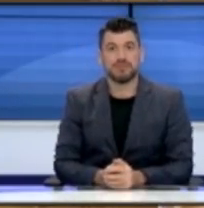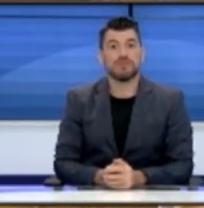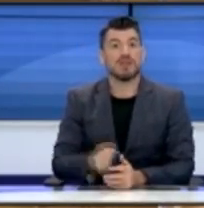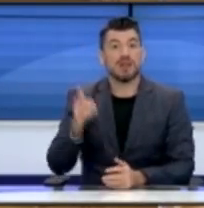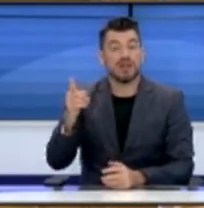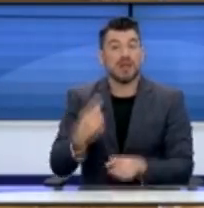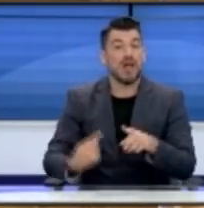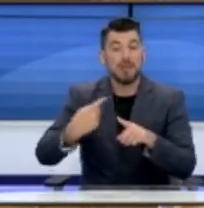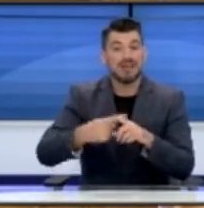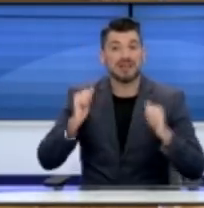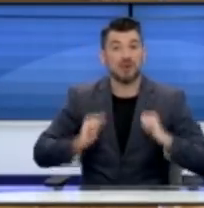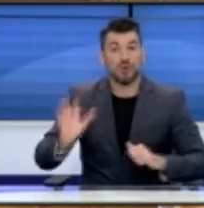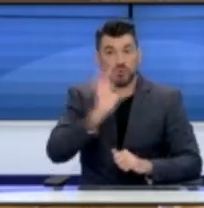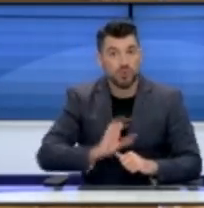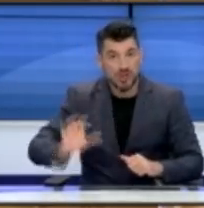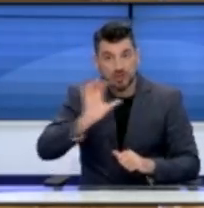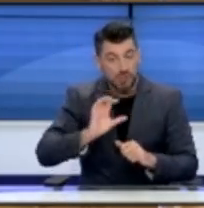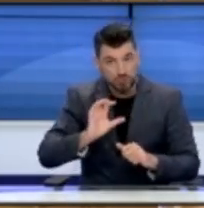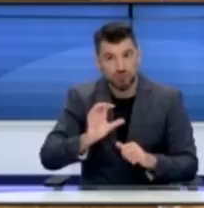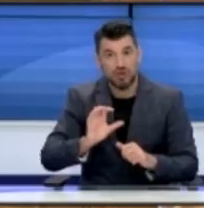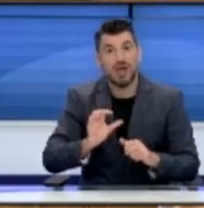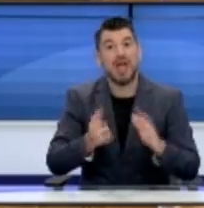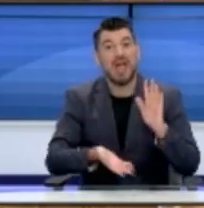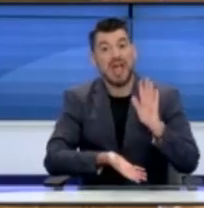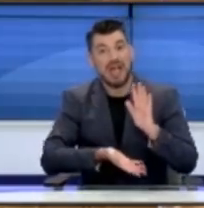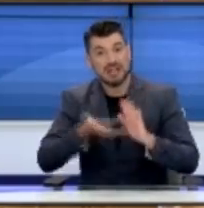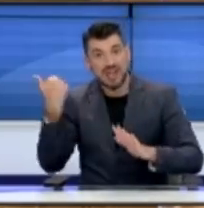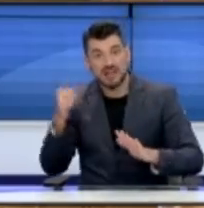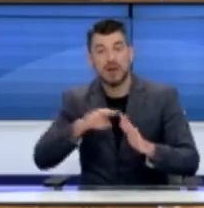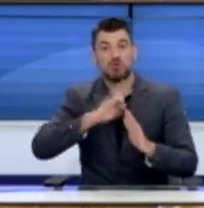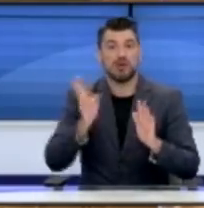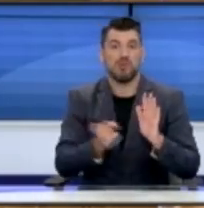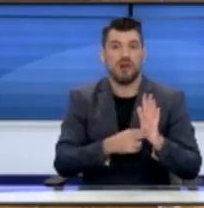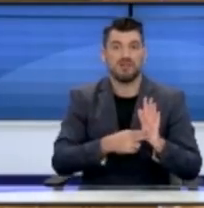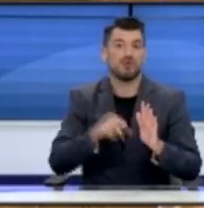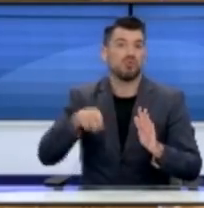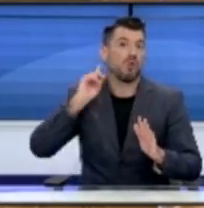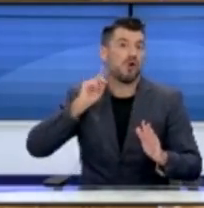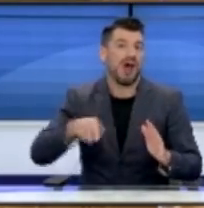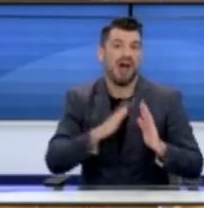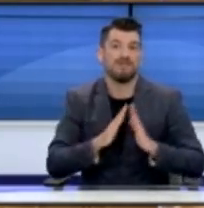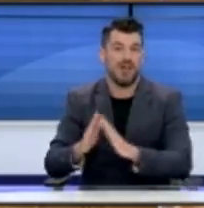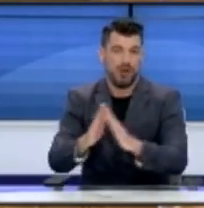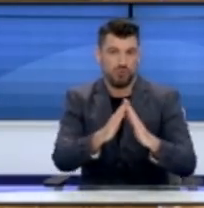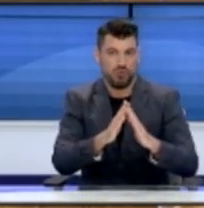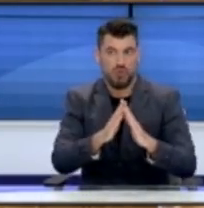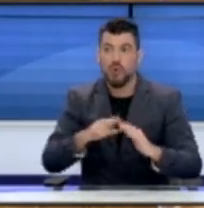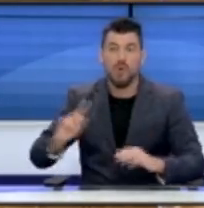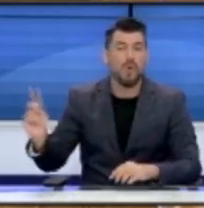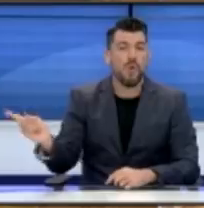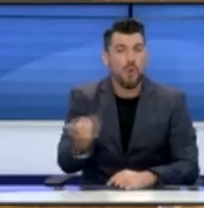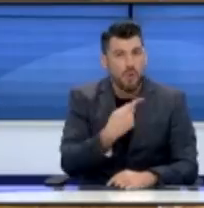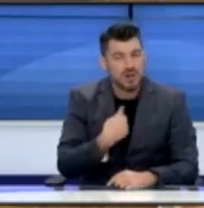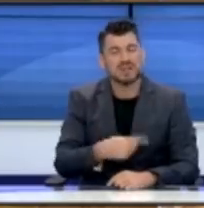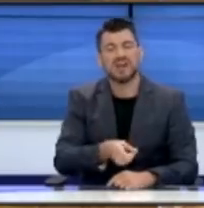τουρισμού από όλες τις απαγορεύσεις που διέπουν ένα αυθαίρετο. Όλοι σας βαδίσατε